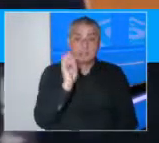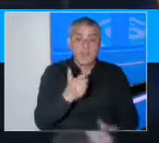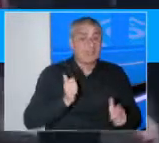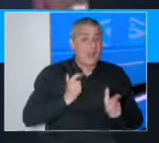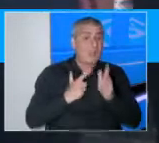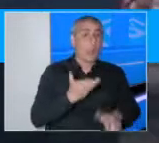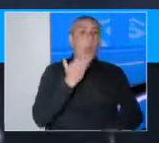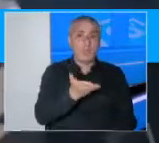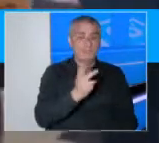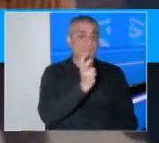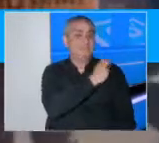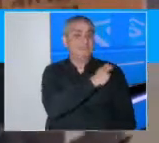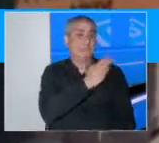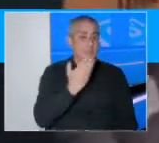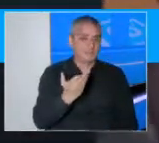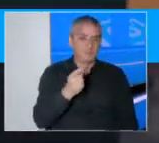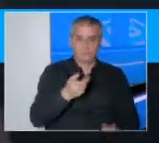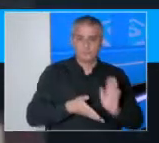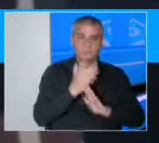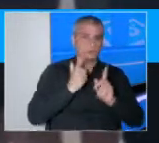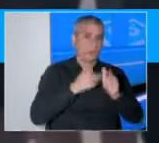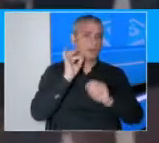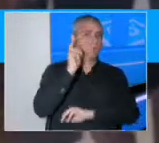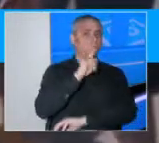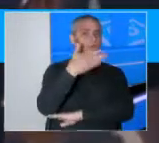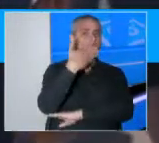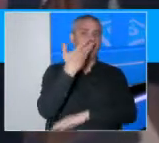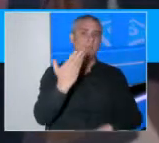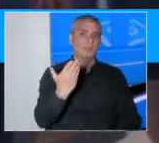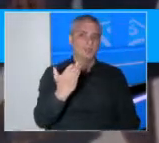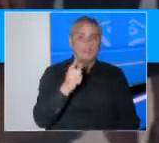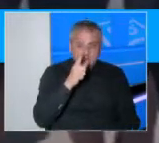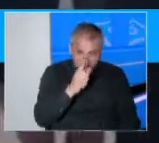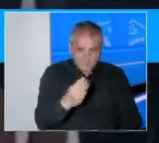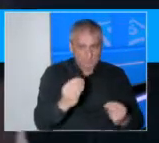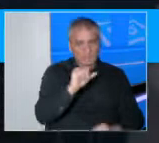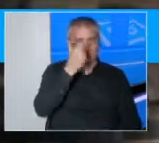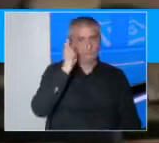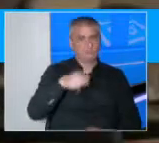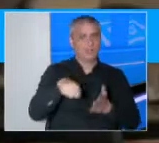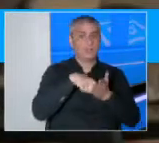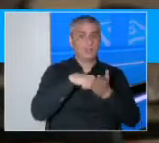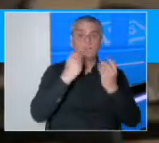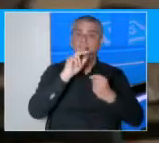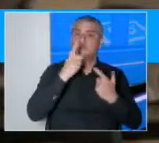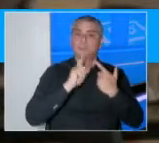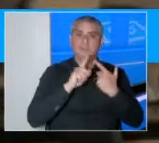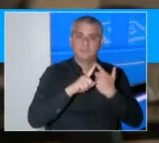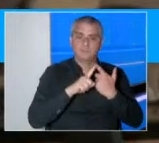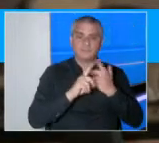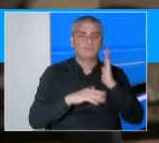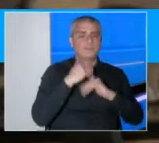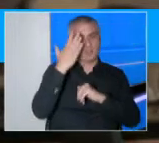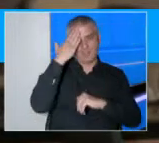אותם לוחמים, אותם קצינים, שיצאו להילחם בשם המדינה. ואת זה הדבר הראשון שצריך לתקן. והדבר השני,